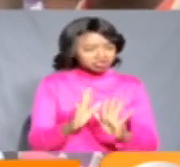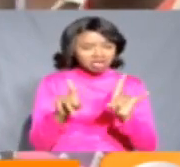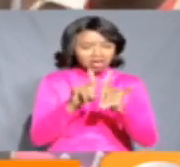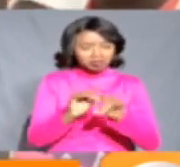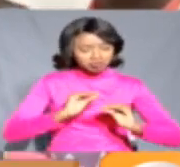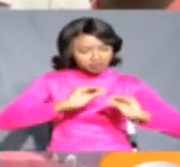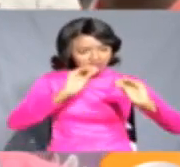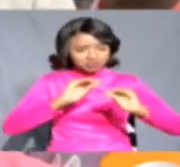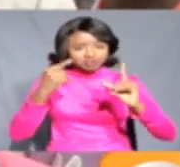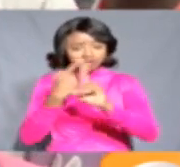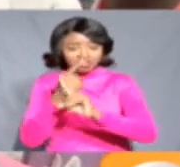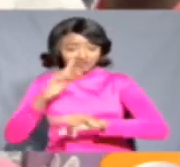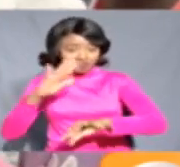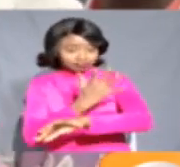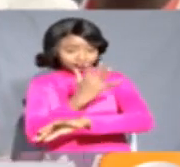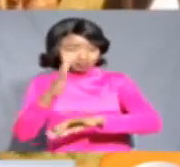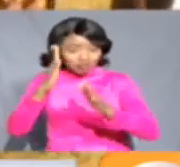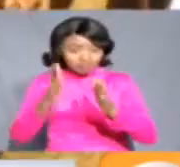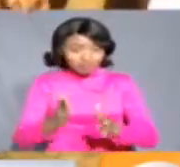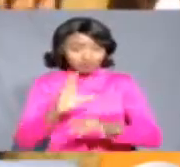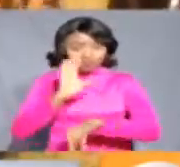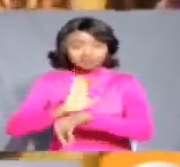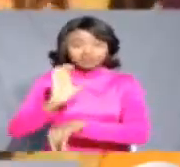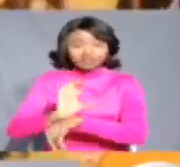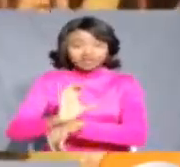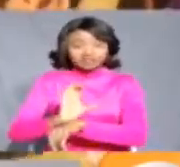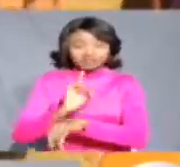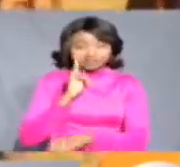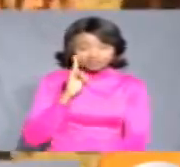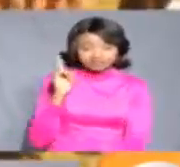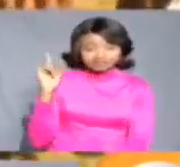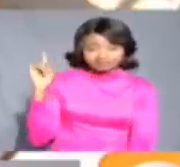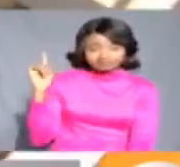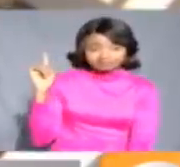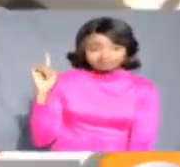ambao wanaimba nyimbo za kinjili. Eleza Yesu wewe!